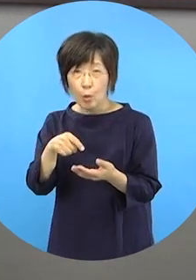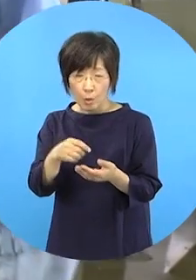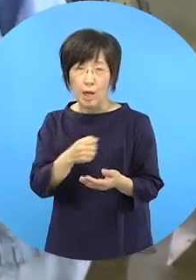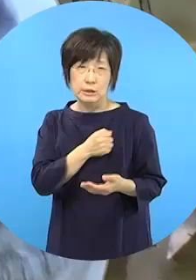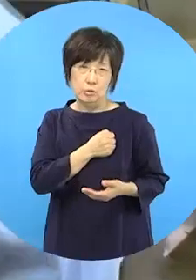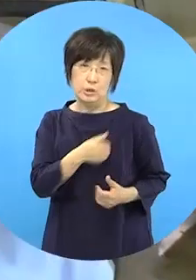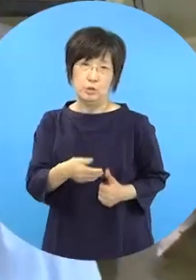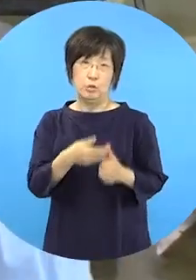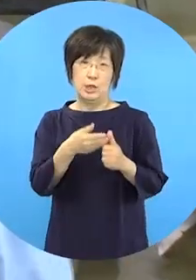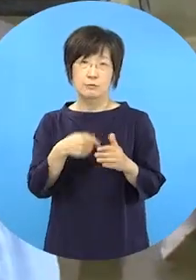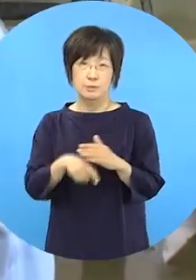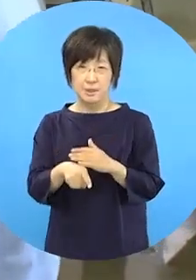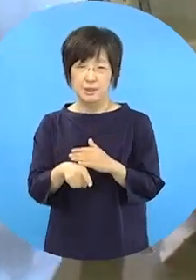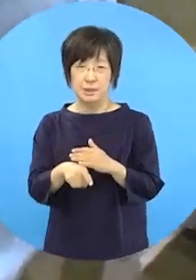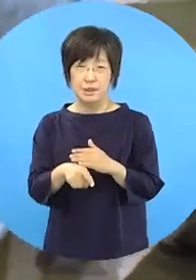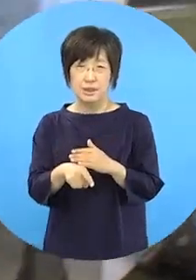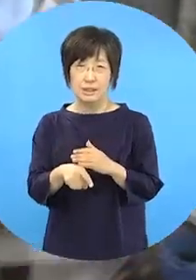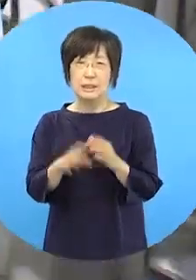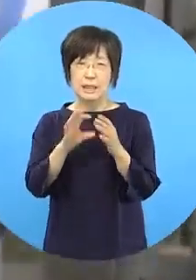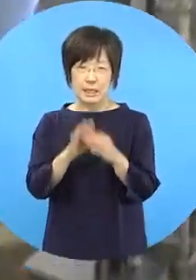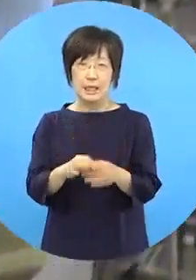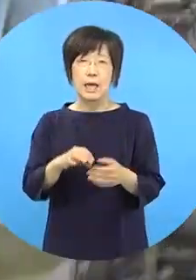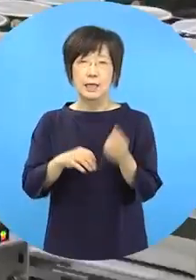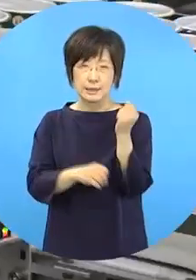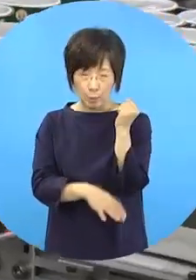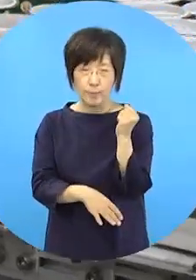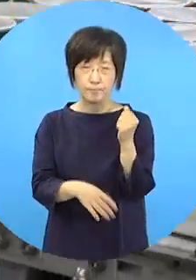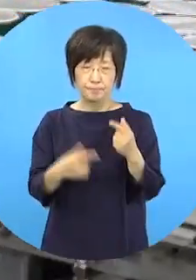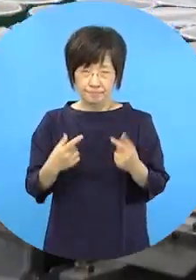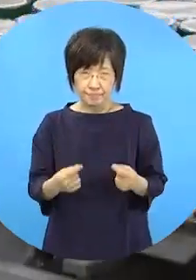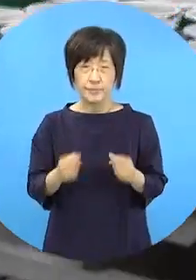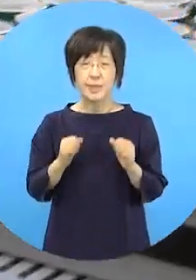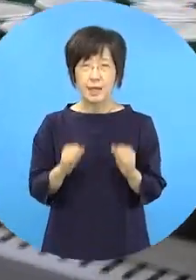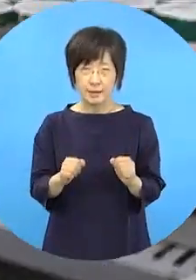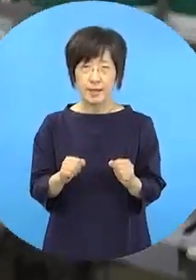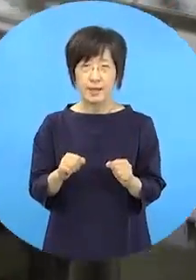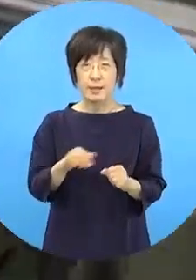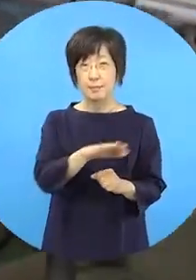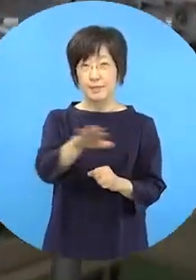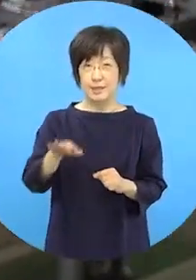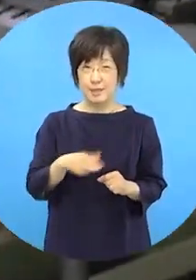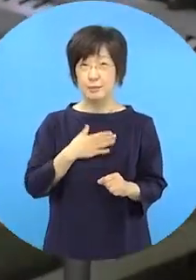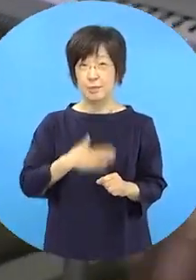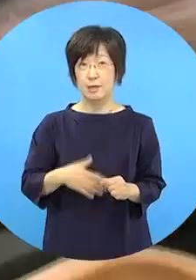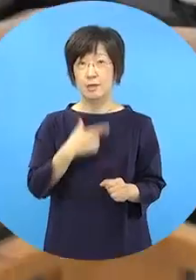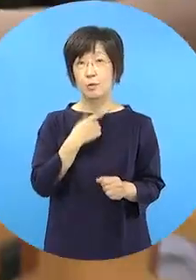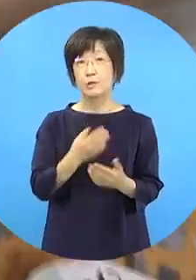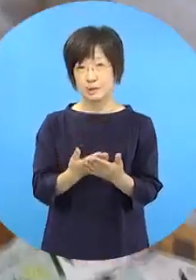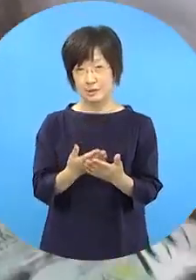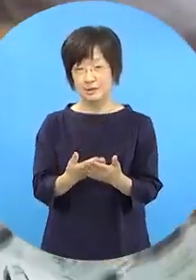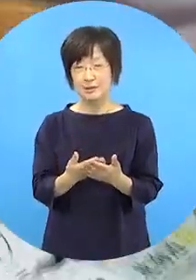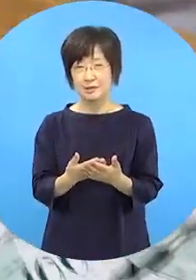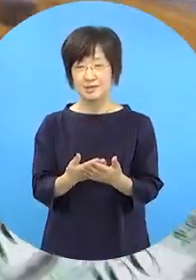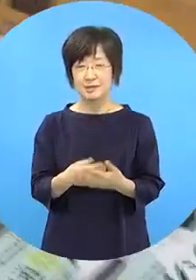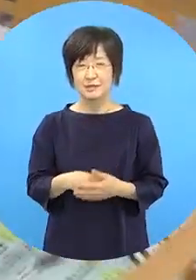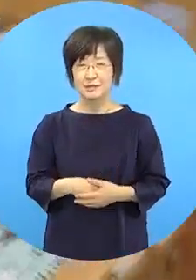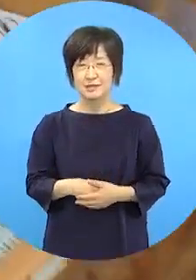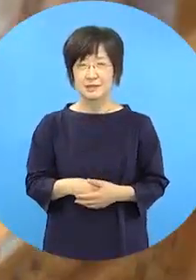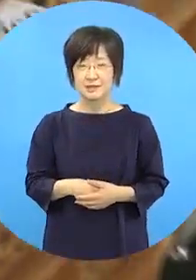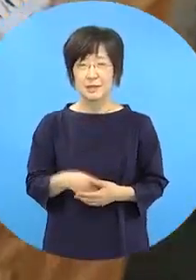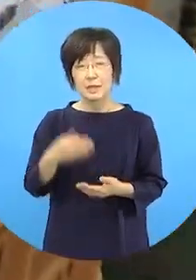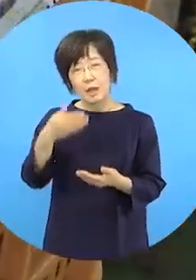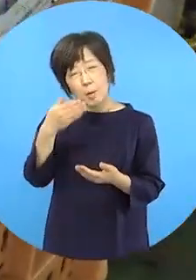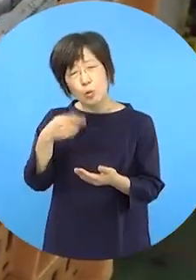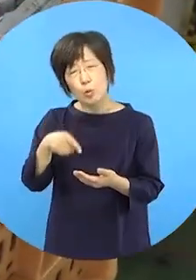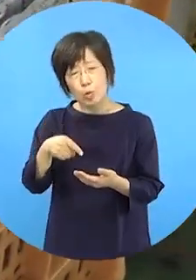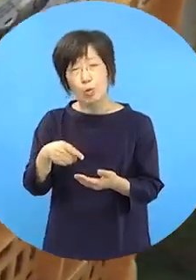で、その辺で基本的なことをしっかりやって、でそのことを一人でも多くの人にね分かっていただければ、 やはり食べ物